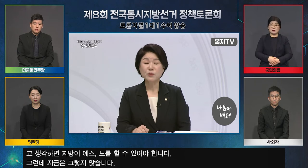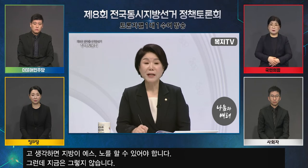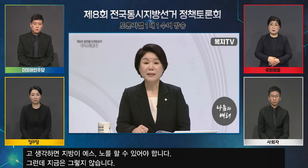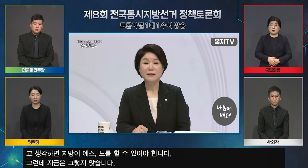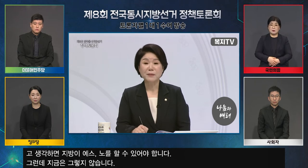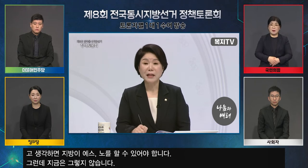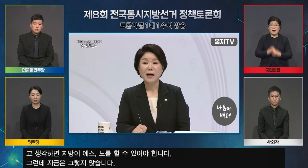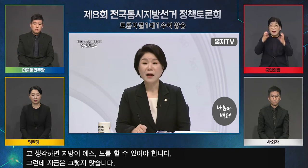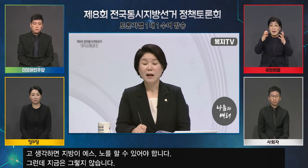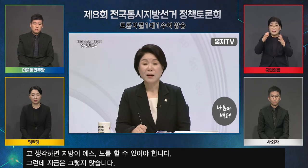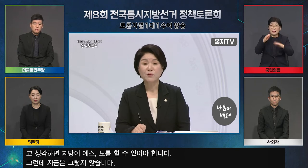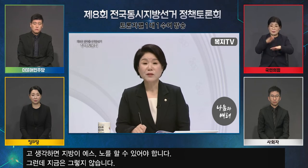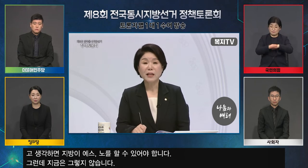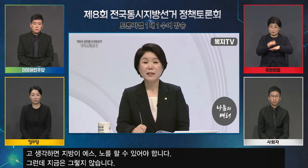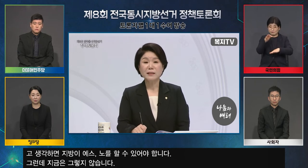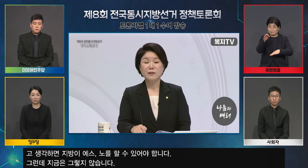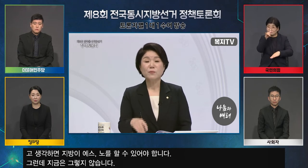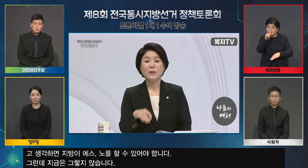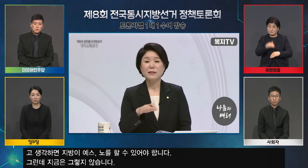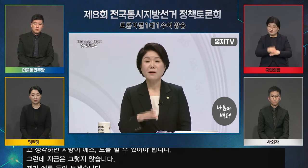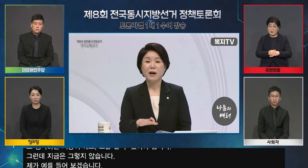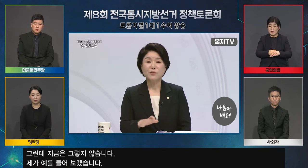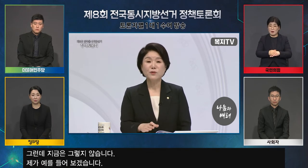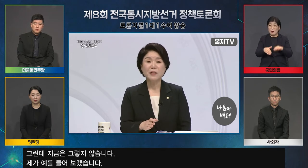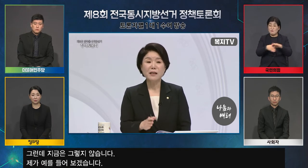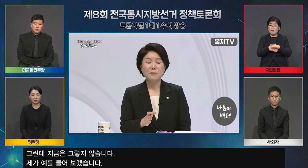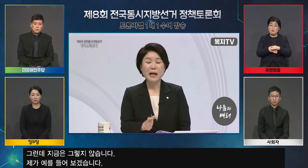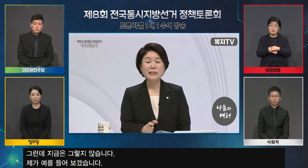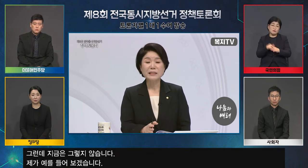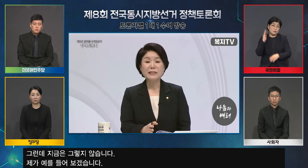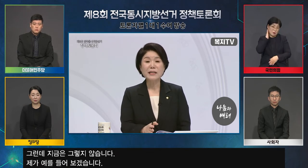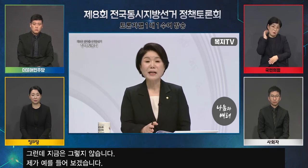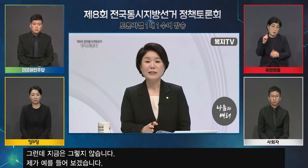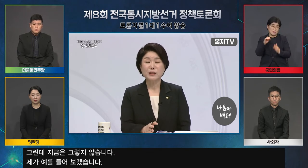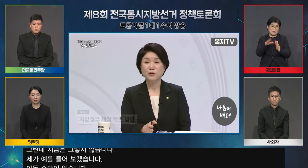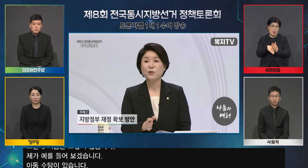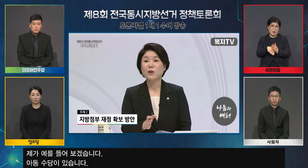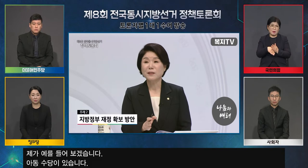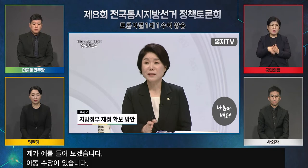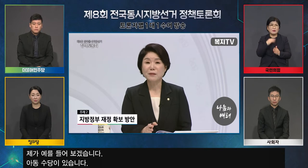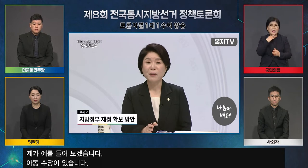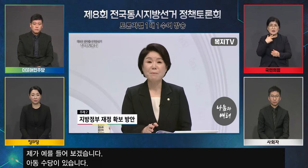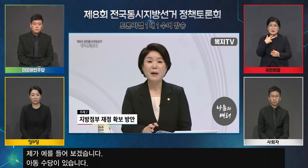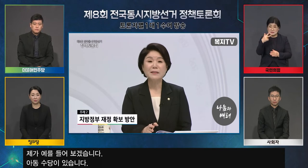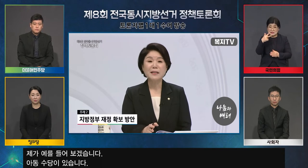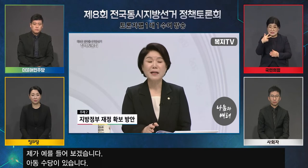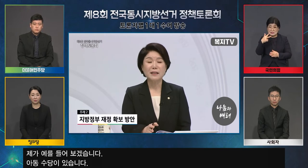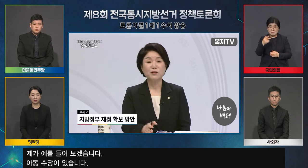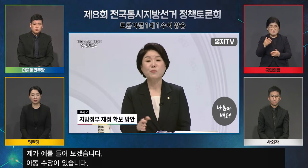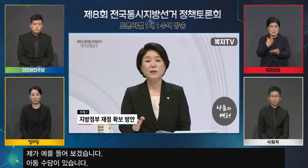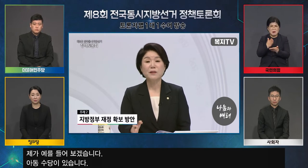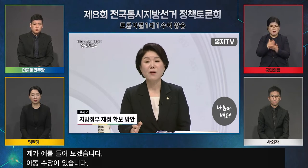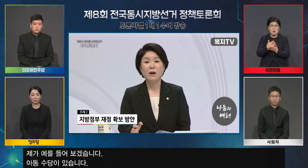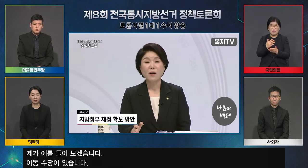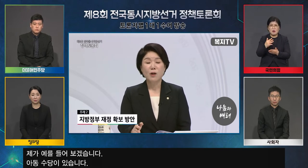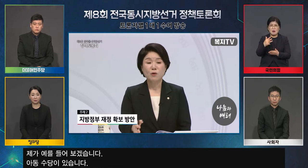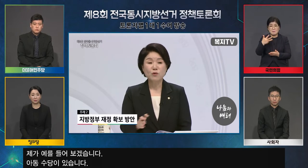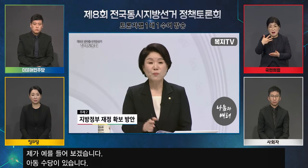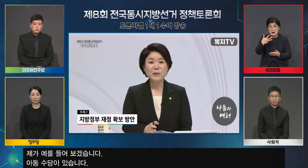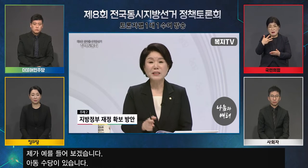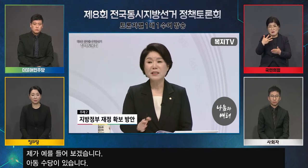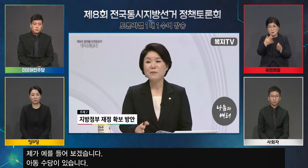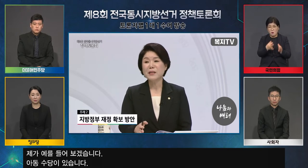아동수당이 있습니다. 문재인 정부에서 아동수당을 만 7세까지 두던 것을 만 8세까지 두면서